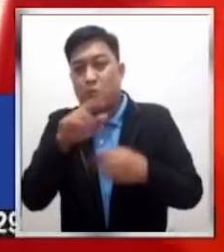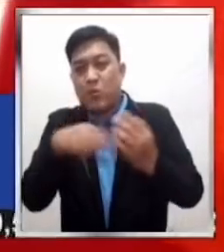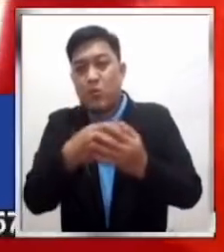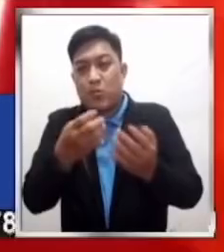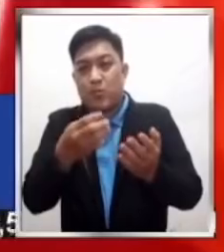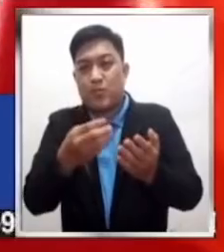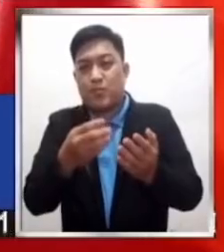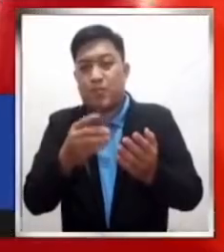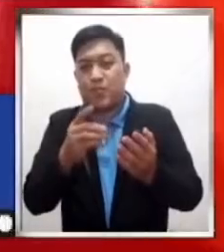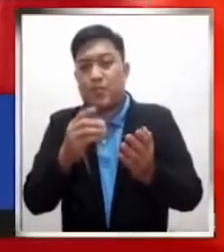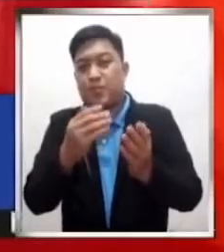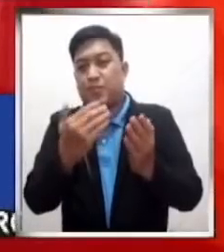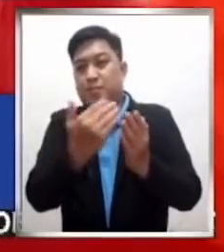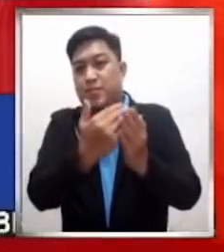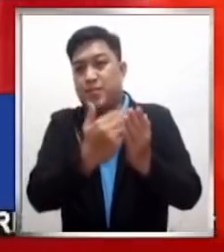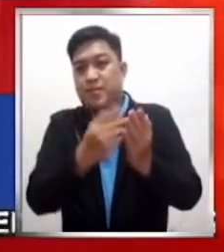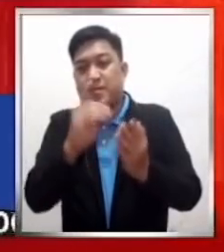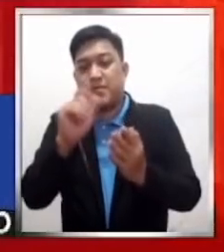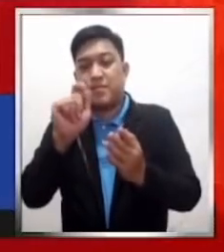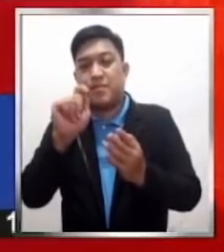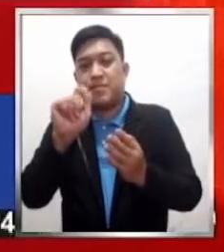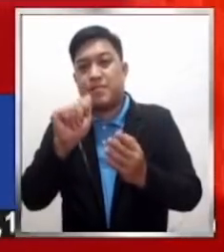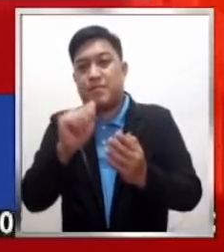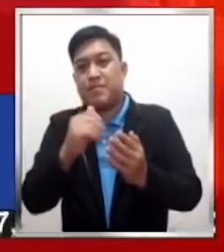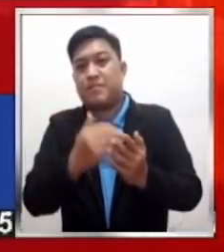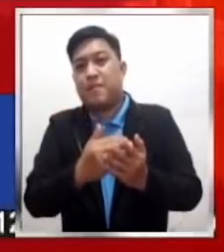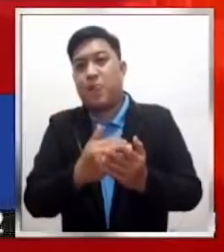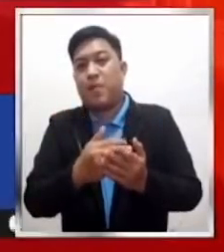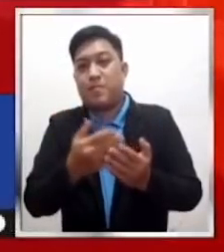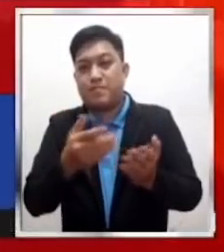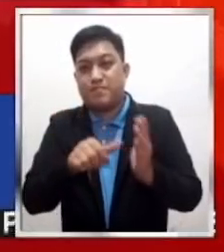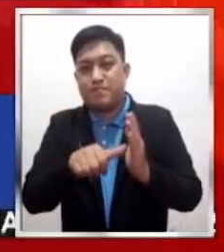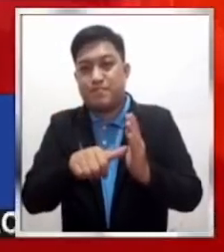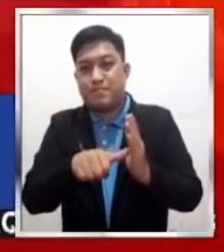ang mga nasa election returns, Ivan. Okay, maraming salamat, Jamie Santos.